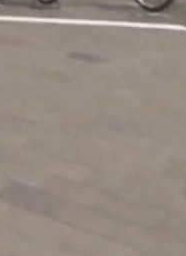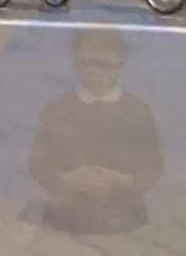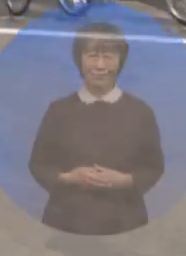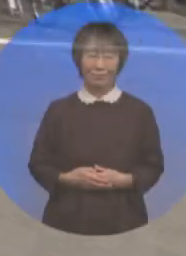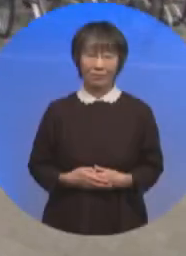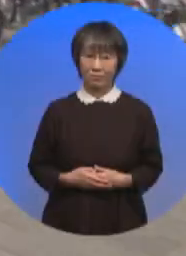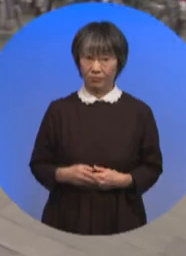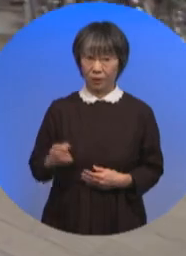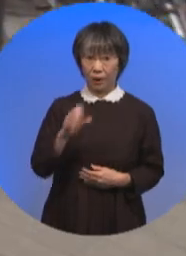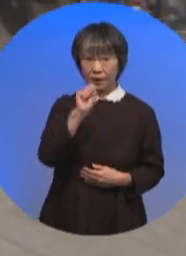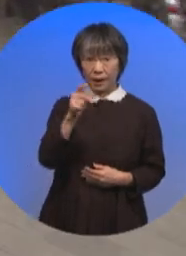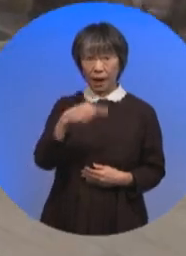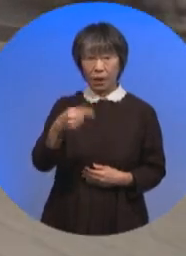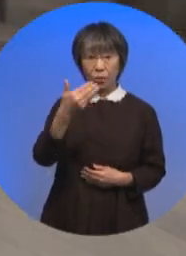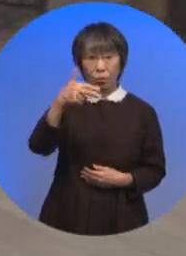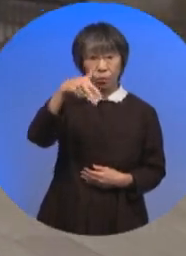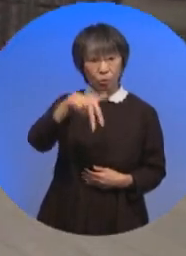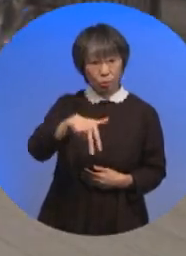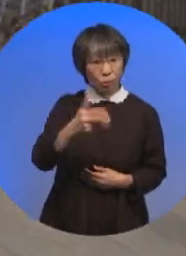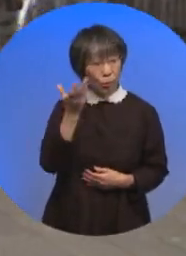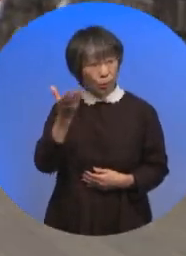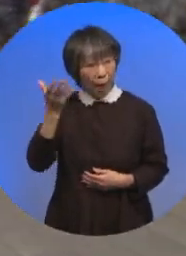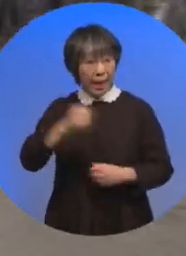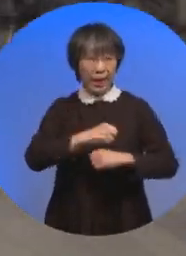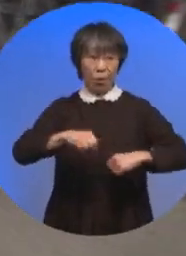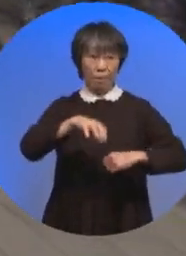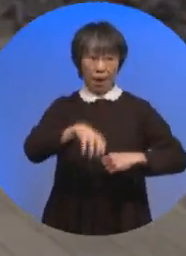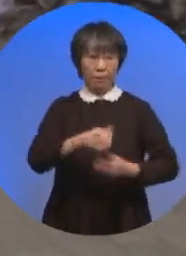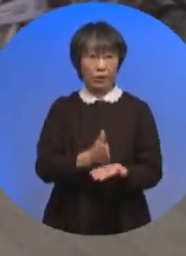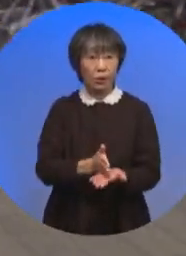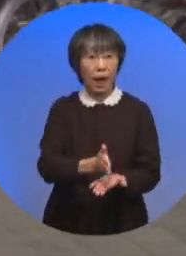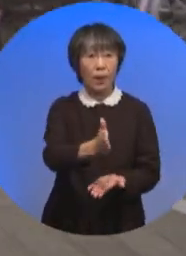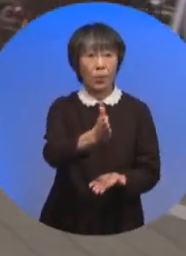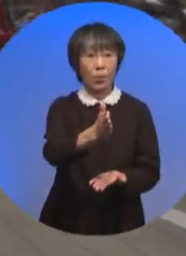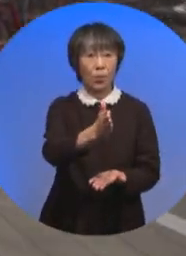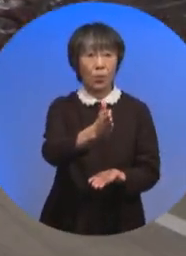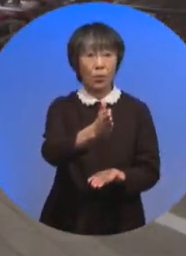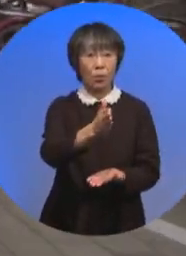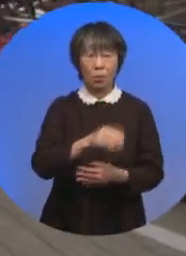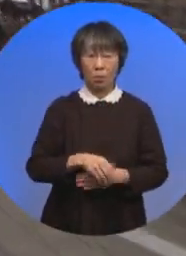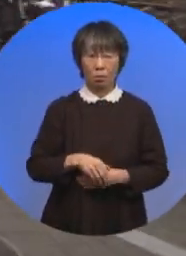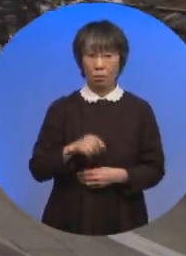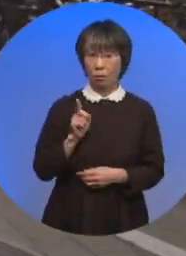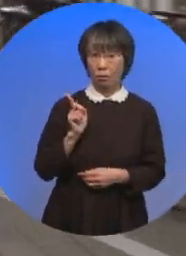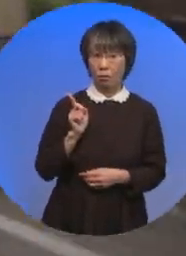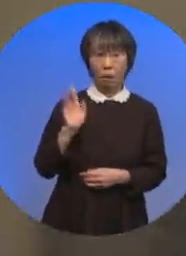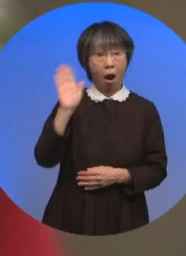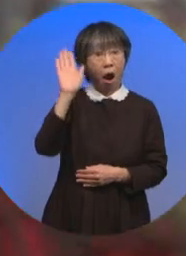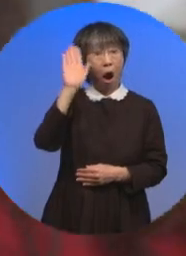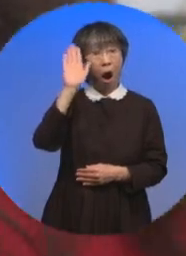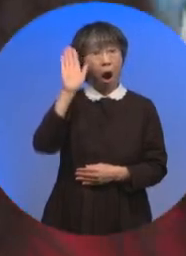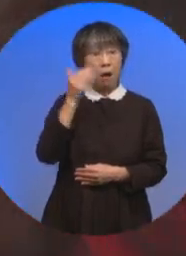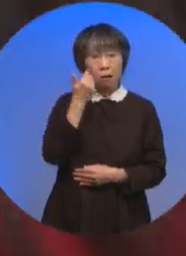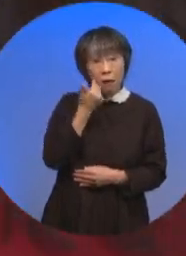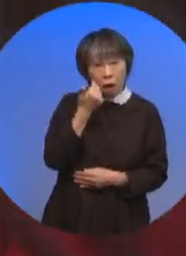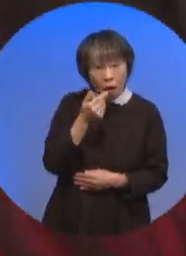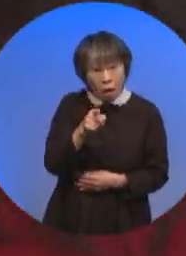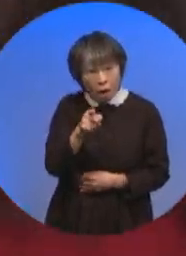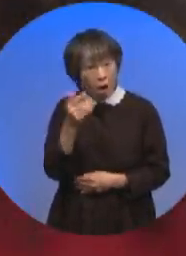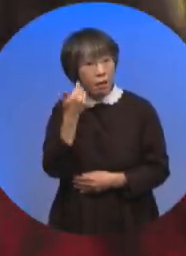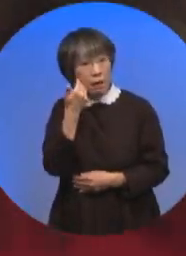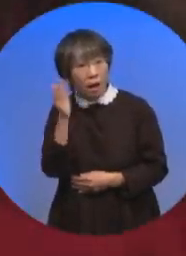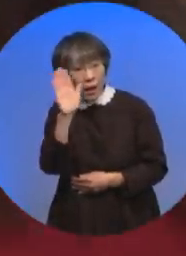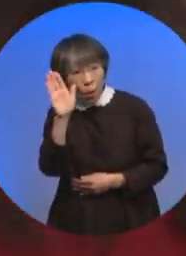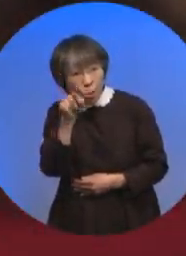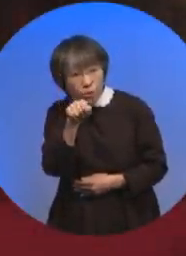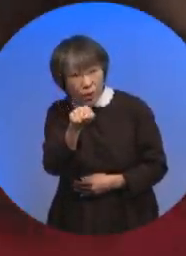サンクス夢広場をスタートした2人と、 田村さん、 誰かおる。 なんか手振って、 いつも生徒賞